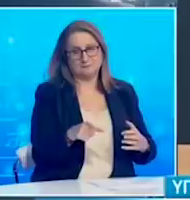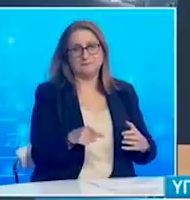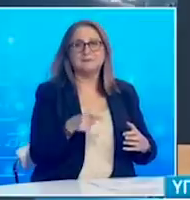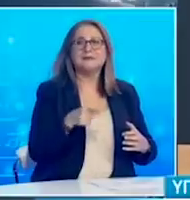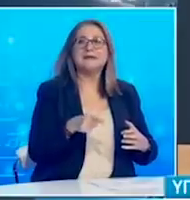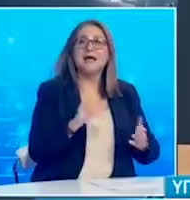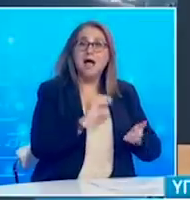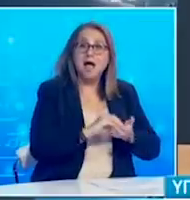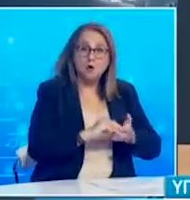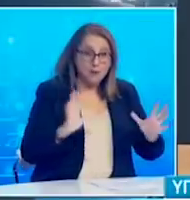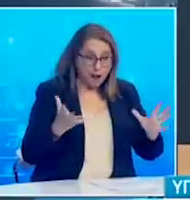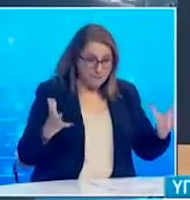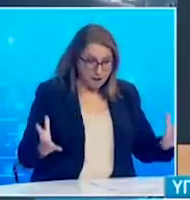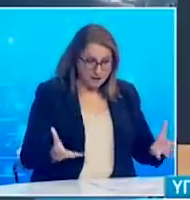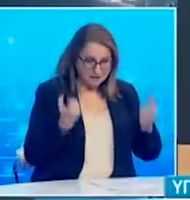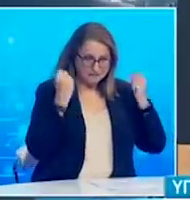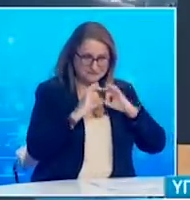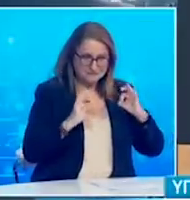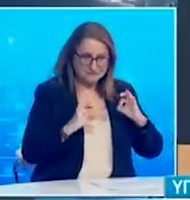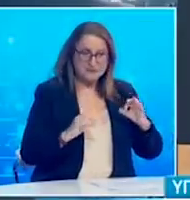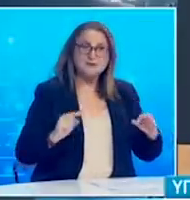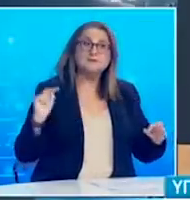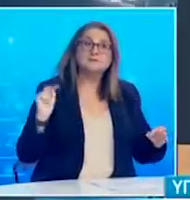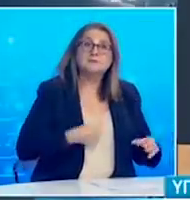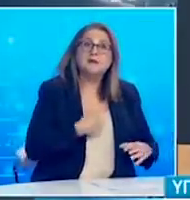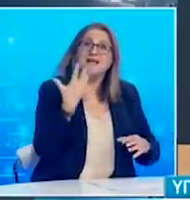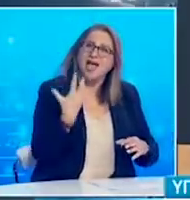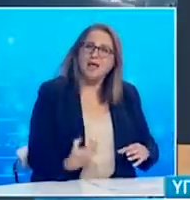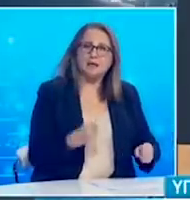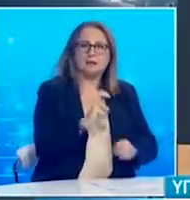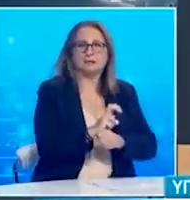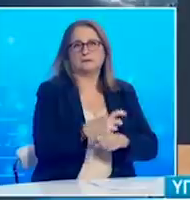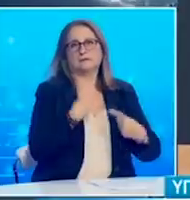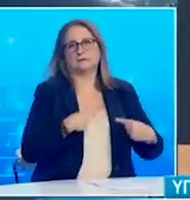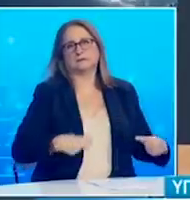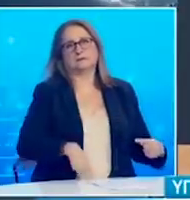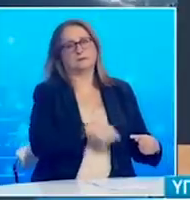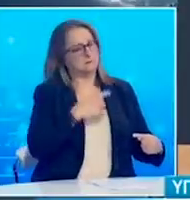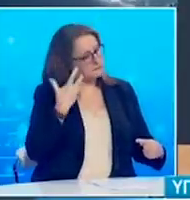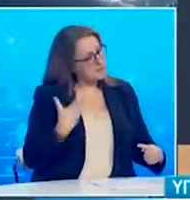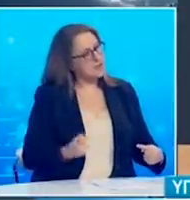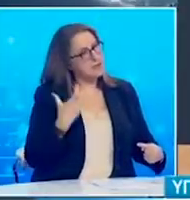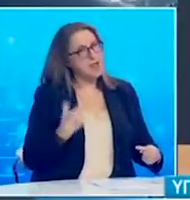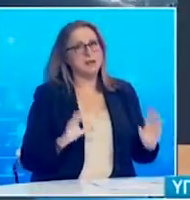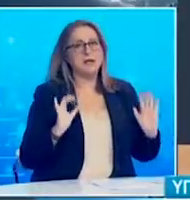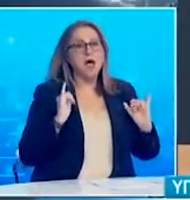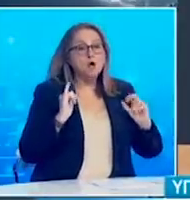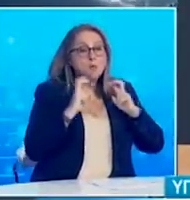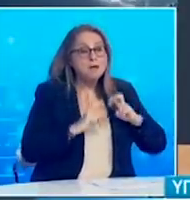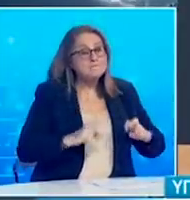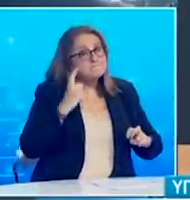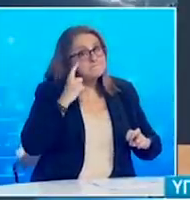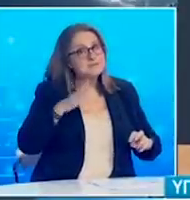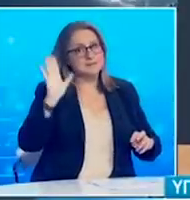λίμωξης, ακόμα και στα ήπια περιστατικά, δεν είναι πλήρως κατανοητές. Επίσης, σημαντικό είναι το γεγονός ότι η επιδημία στην ηλικιακή ομάδα των